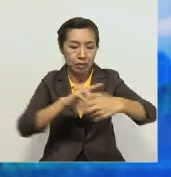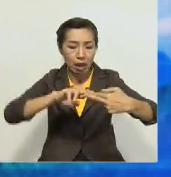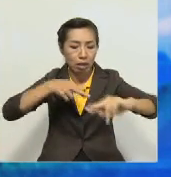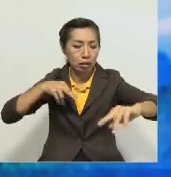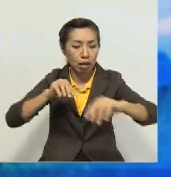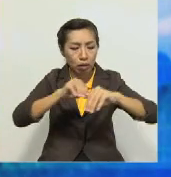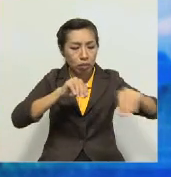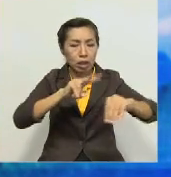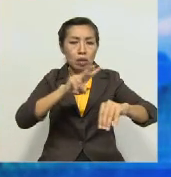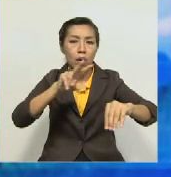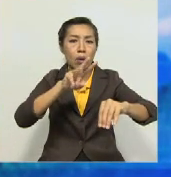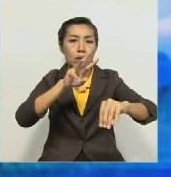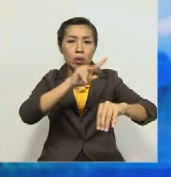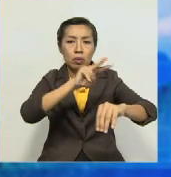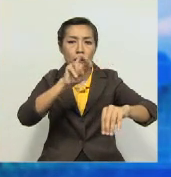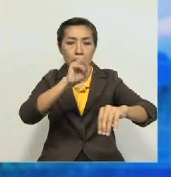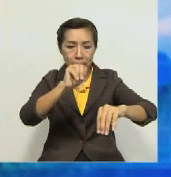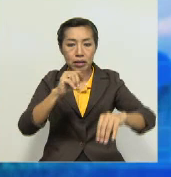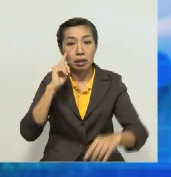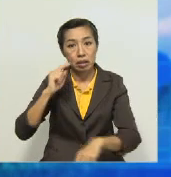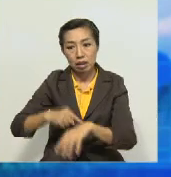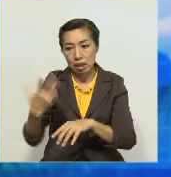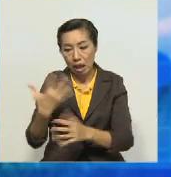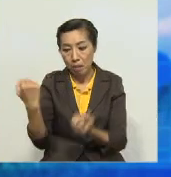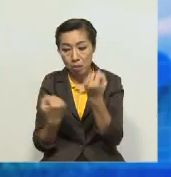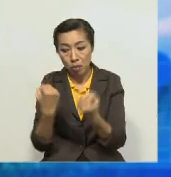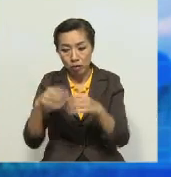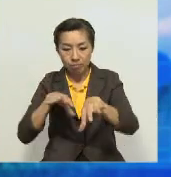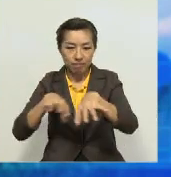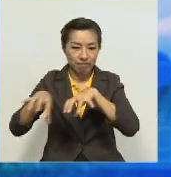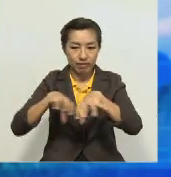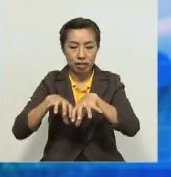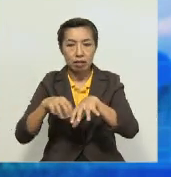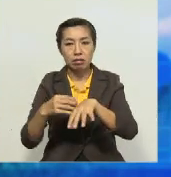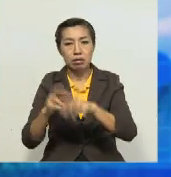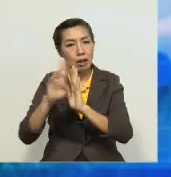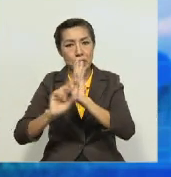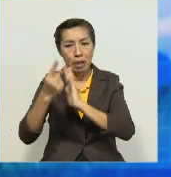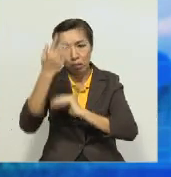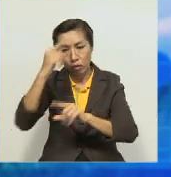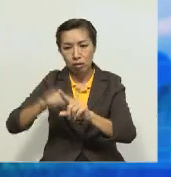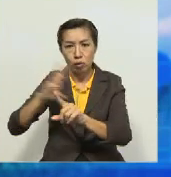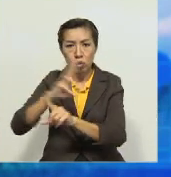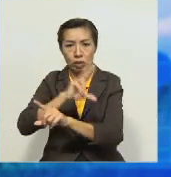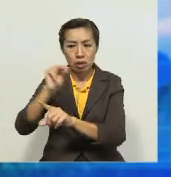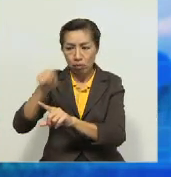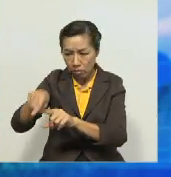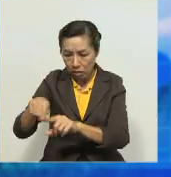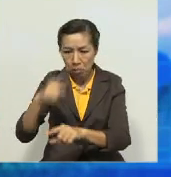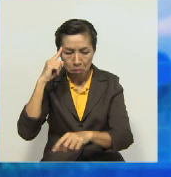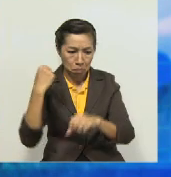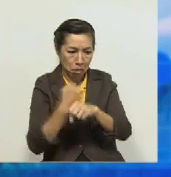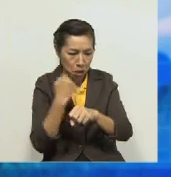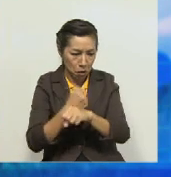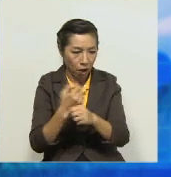น3าิกาจัดระเบีบรถในพื้นที่ทำหลงใหม่หงวันที่ 30 มิทุนายนที่ผ่านมามีการซ้มแผน